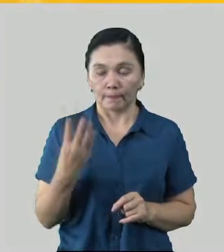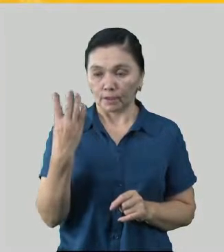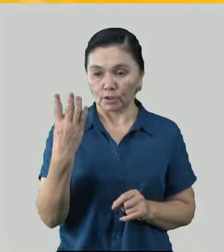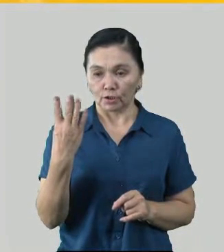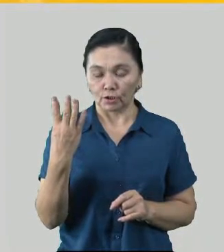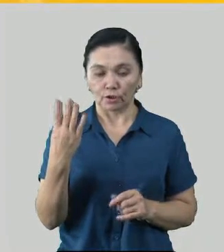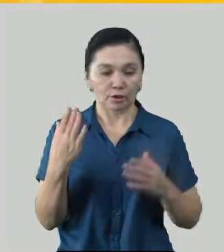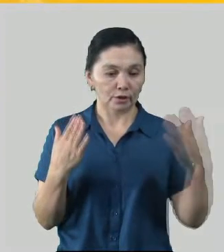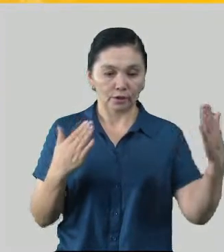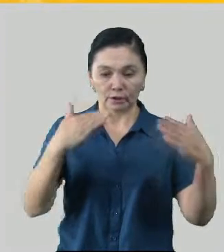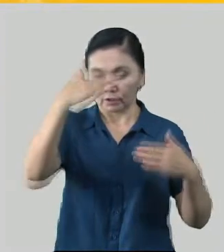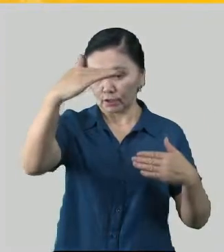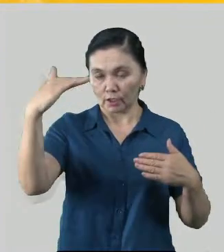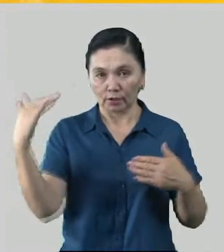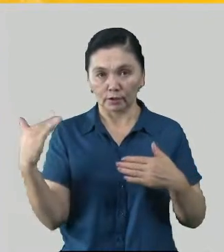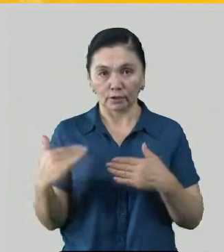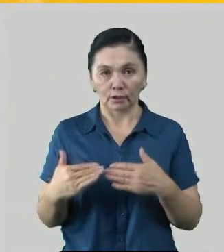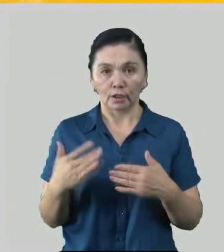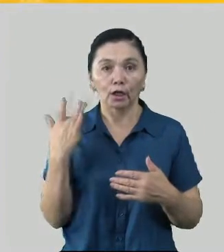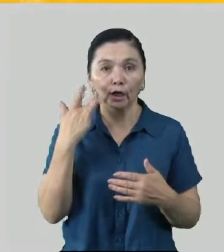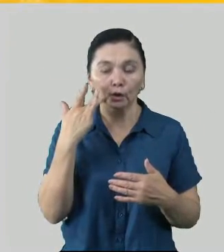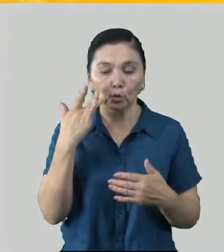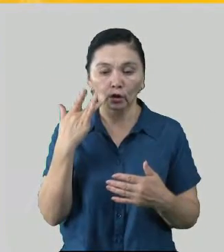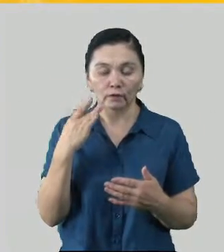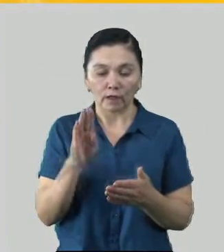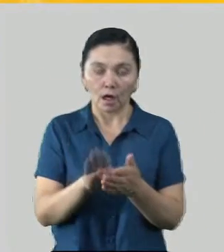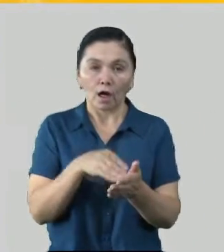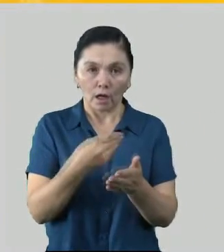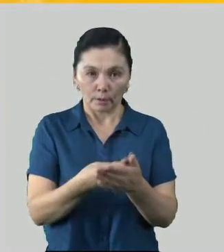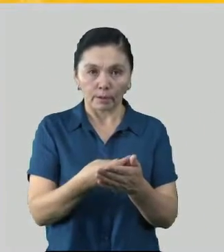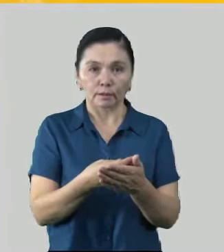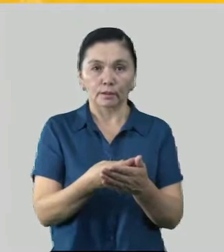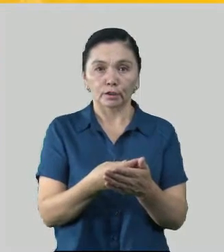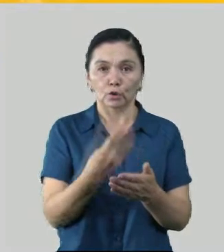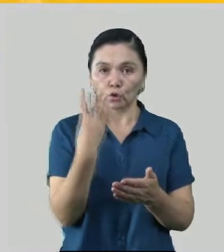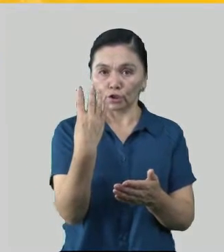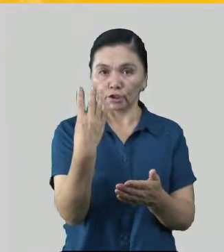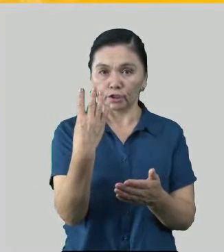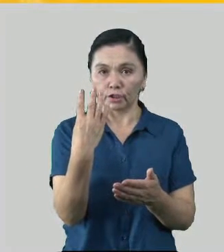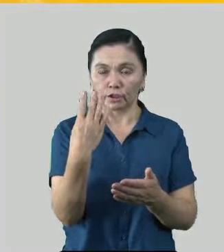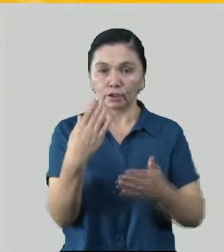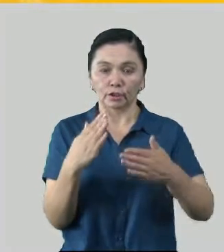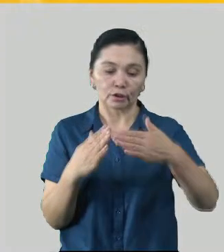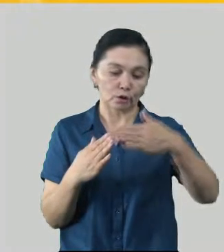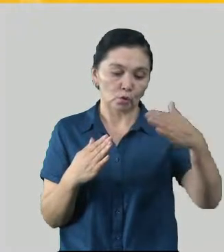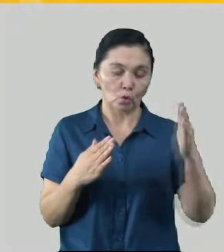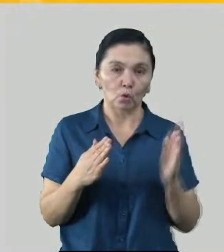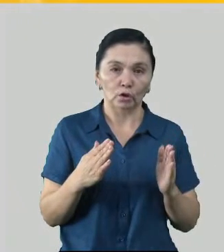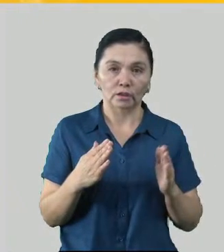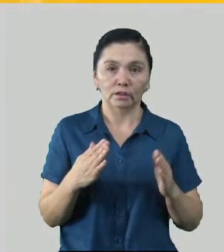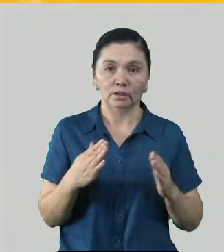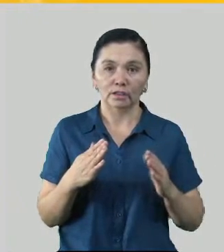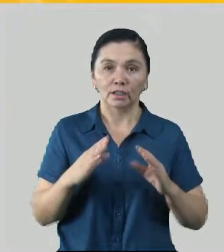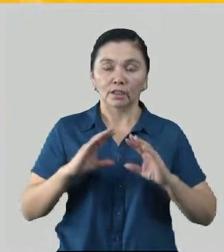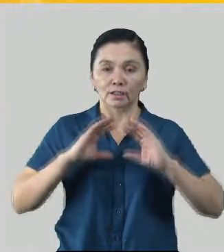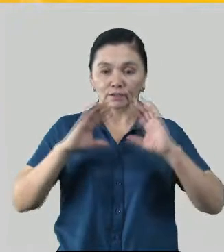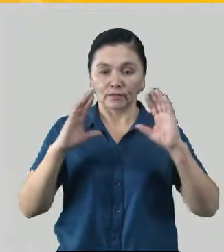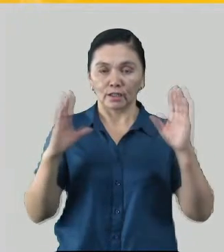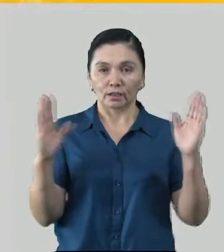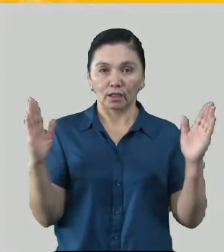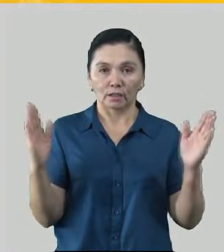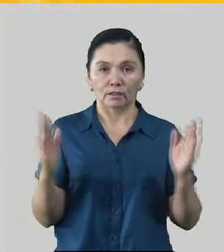четыре стороны которого обозначают четыре стороны света,